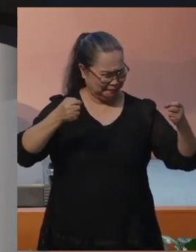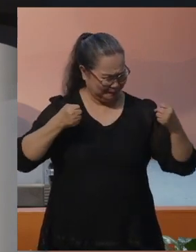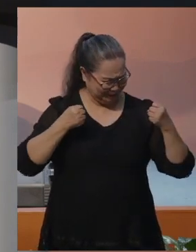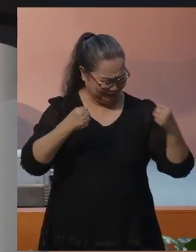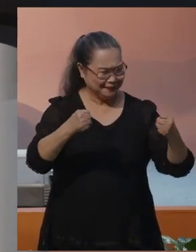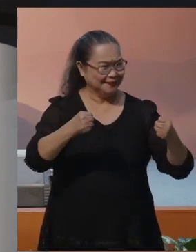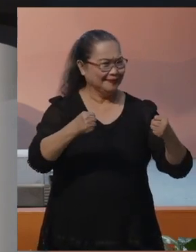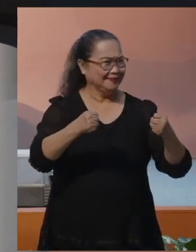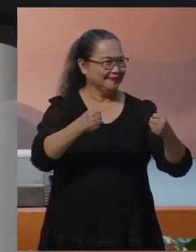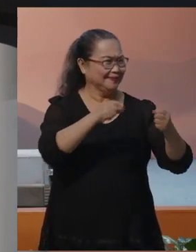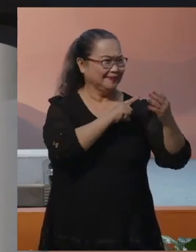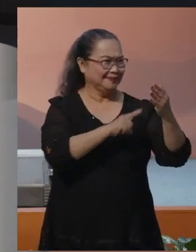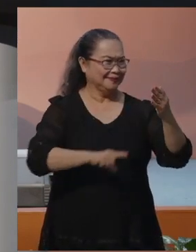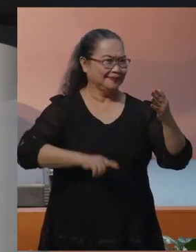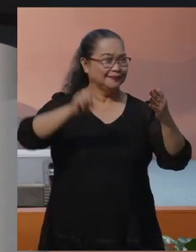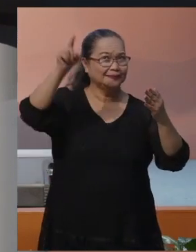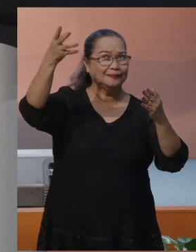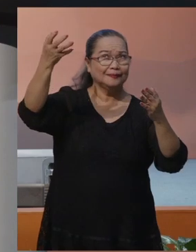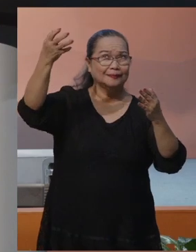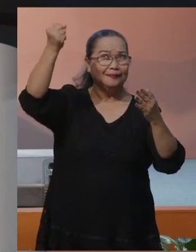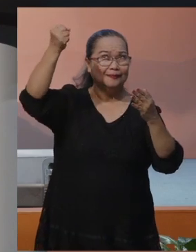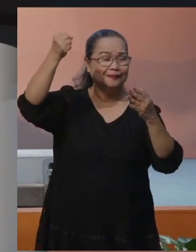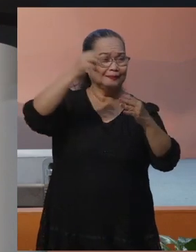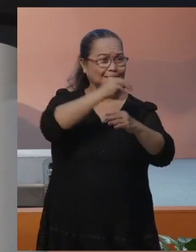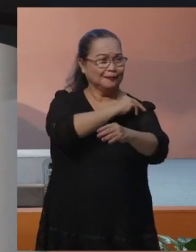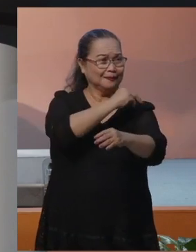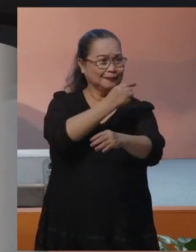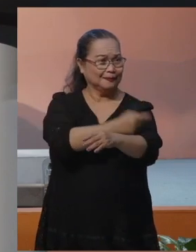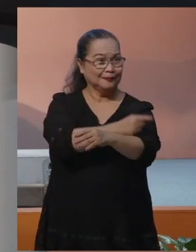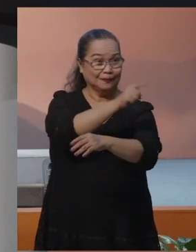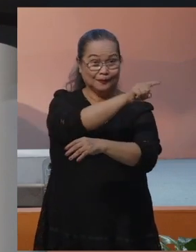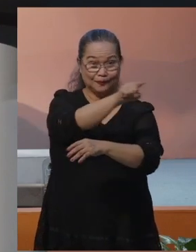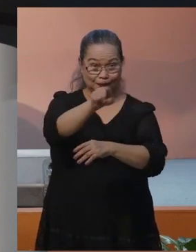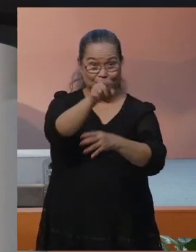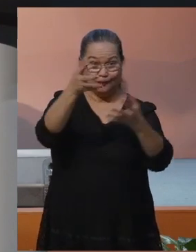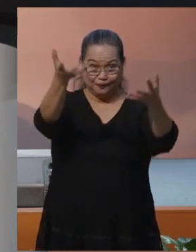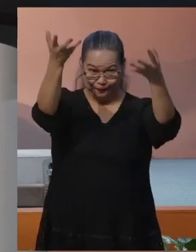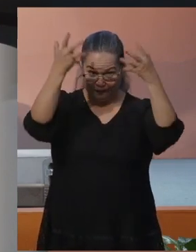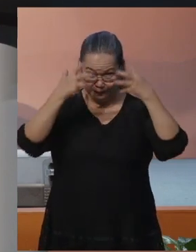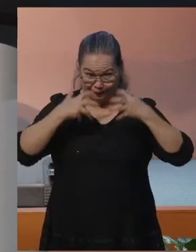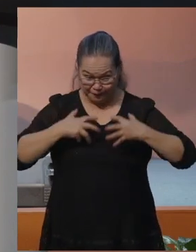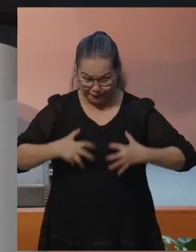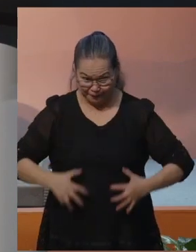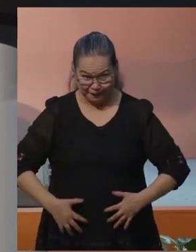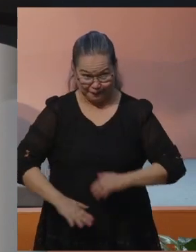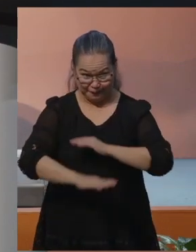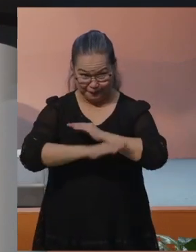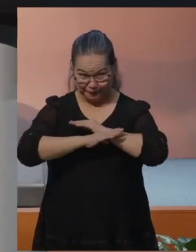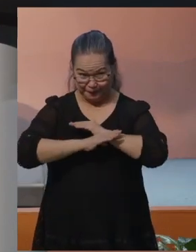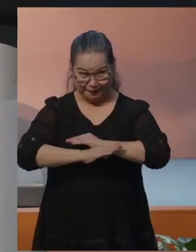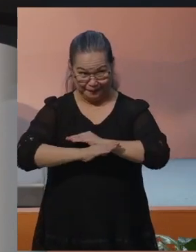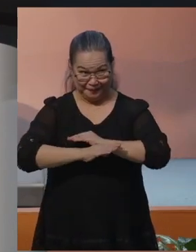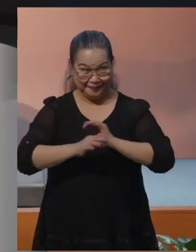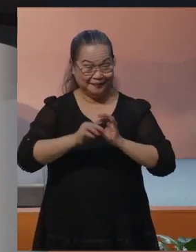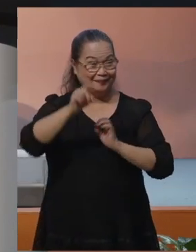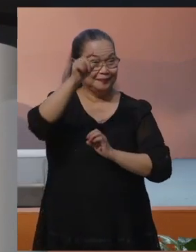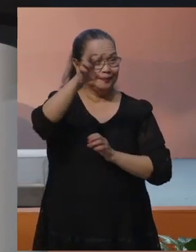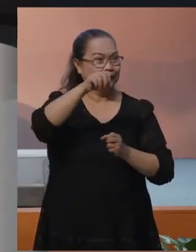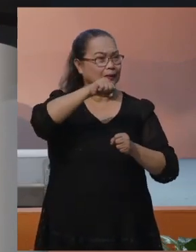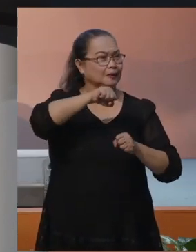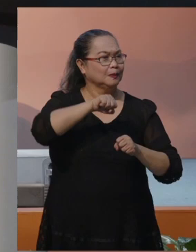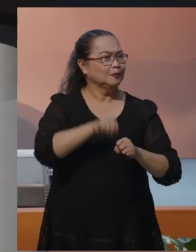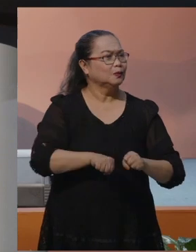in the strength of His might. Put on the whole armor of God, that you may be able to